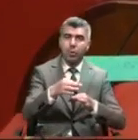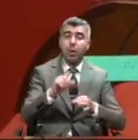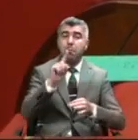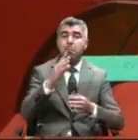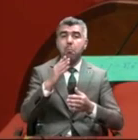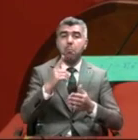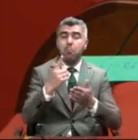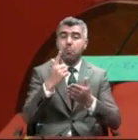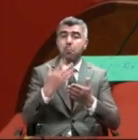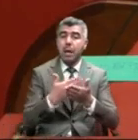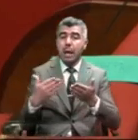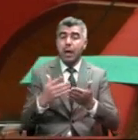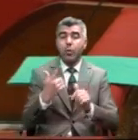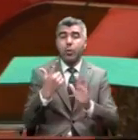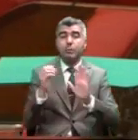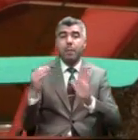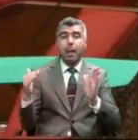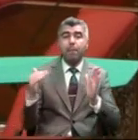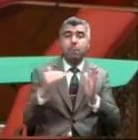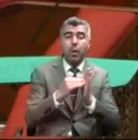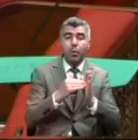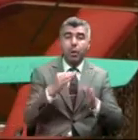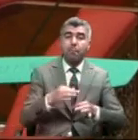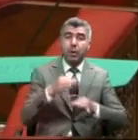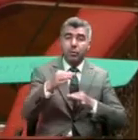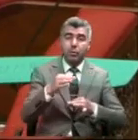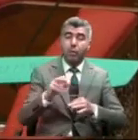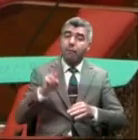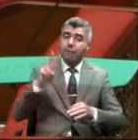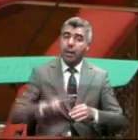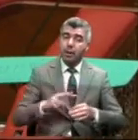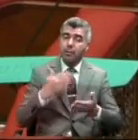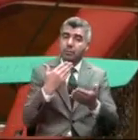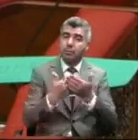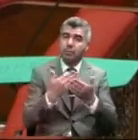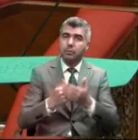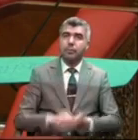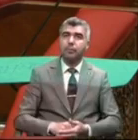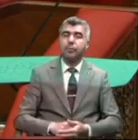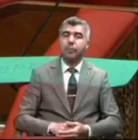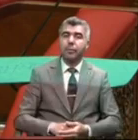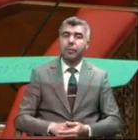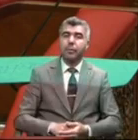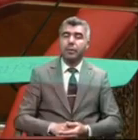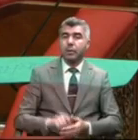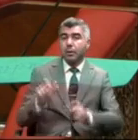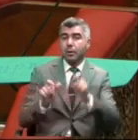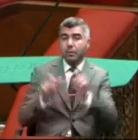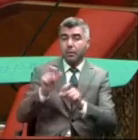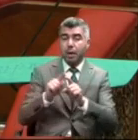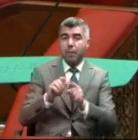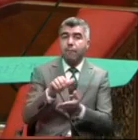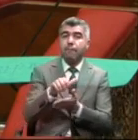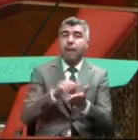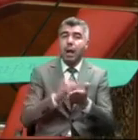و 700 هذا هو الواقع وملي هذاك السيد الفلاح